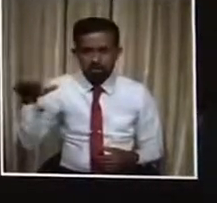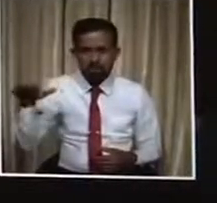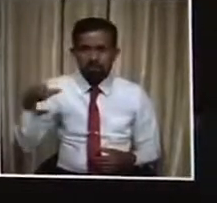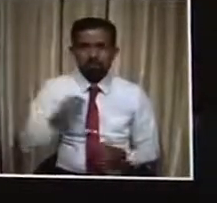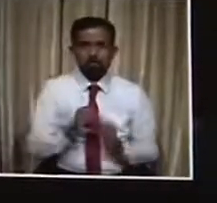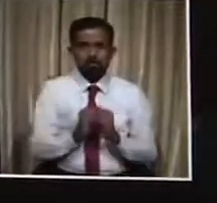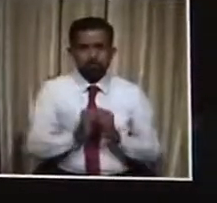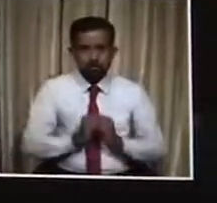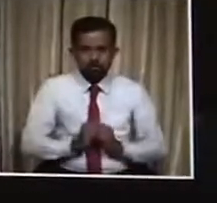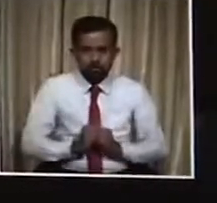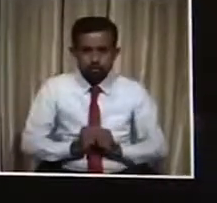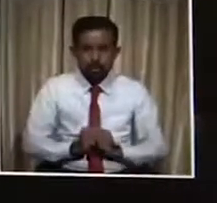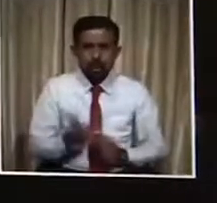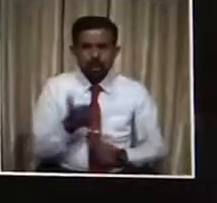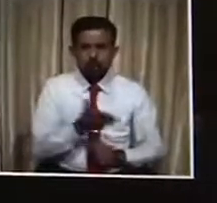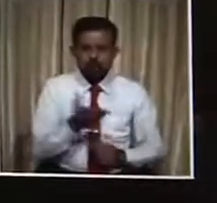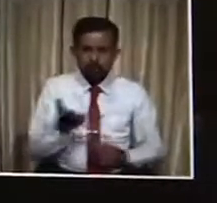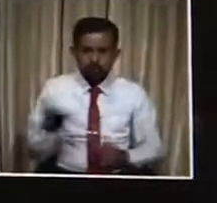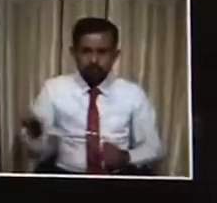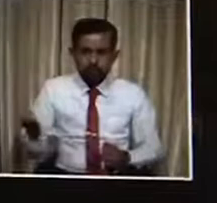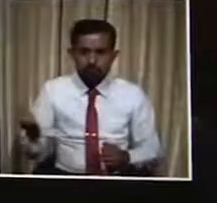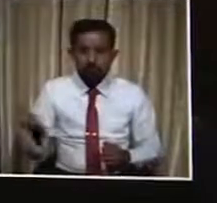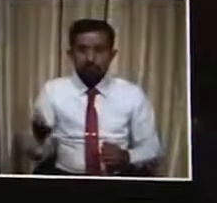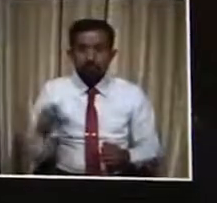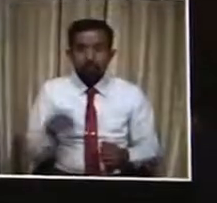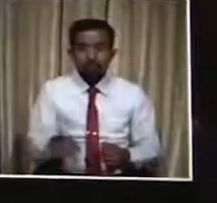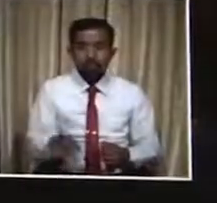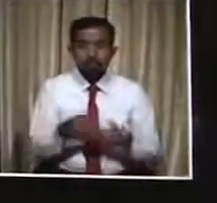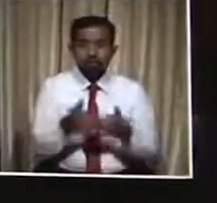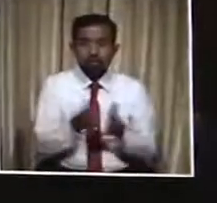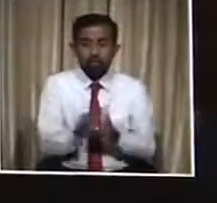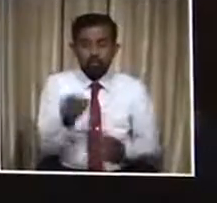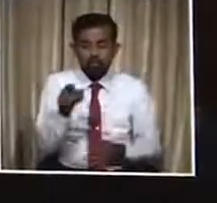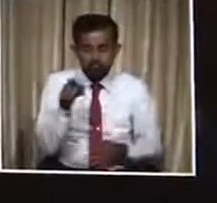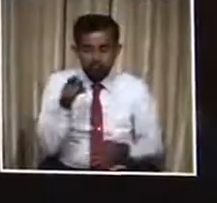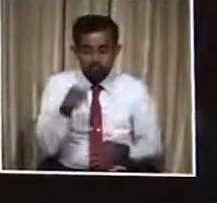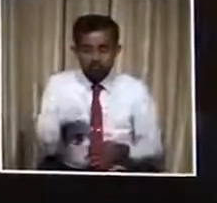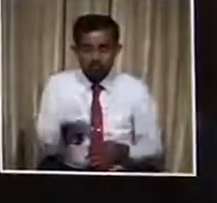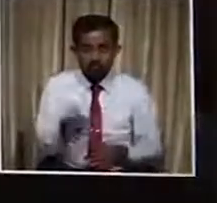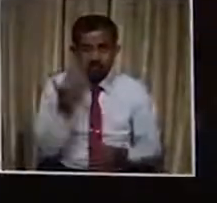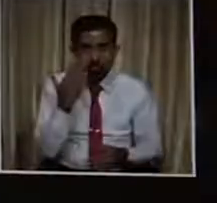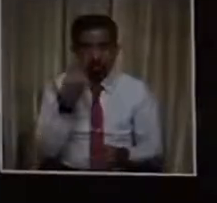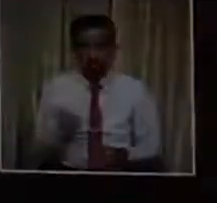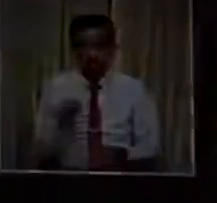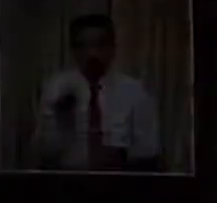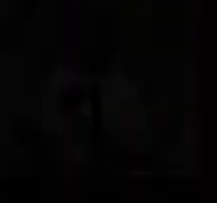நீதிமன்றம் சாவுமணி அறுத்திருக்கின்றது. அதை நடைமுறைப்படுத்துவதற்கு அனைத்து மலையக பிரதிநிதிகளும் ஒன்று சேர வேண்டும்.